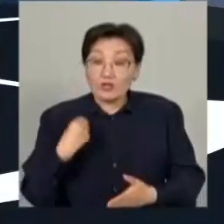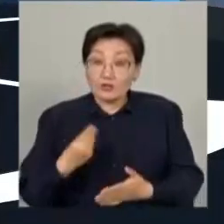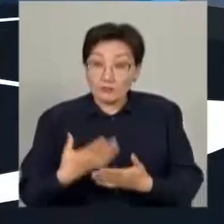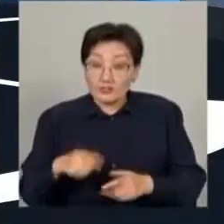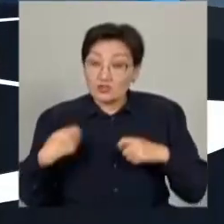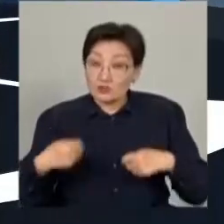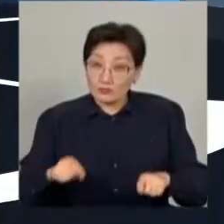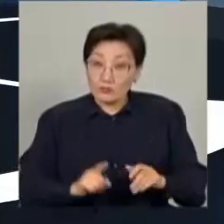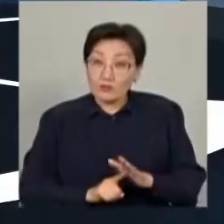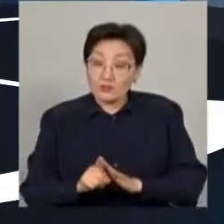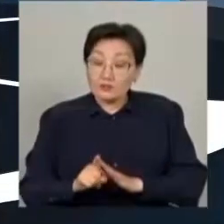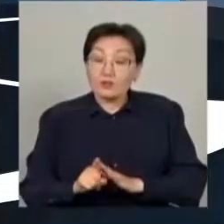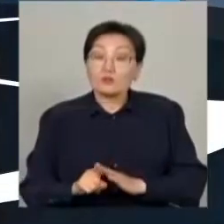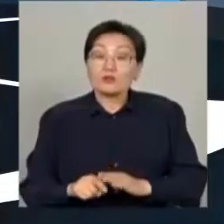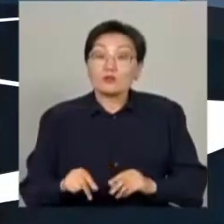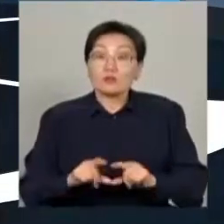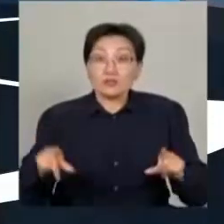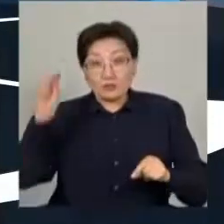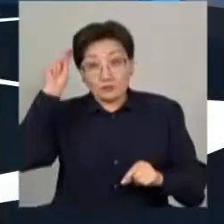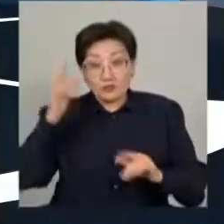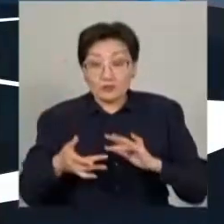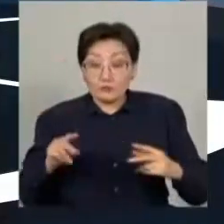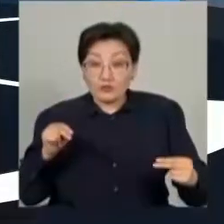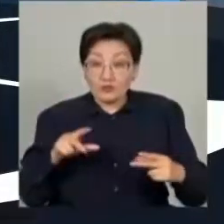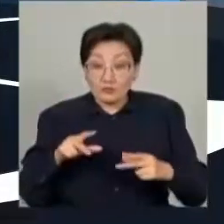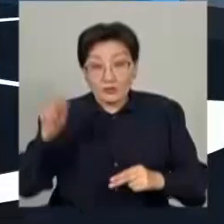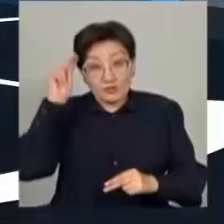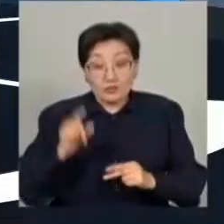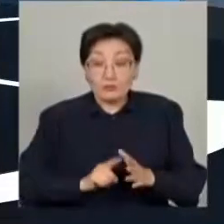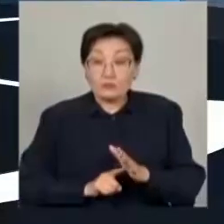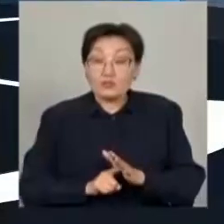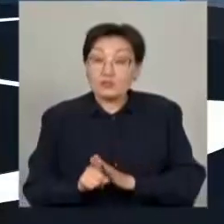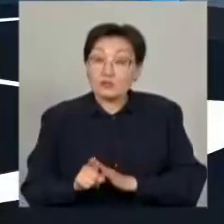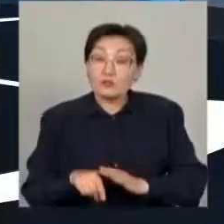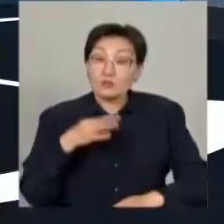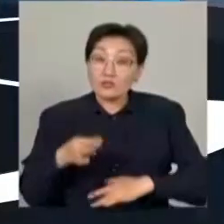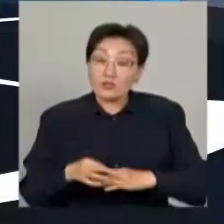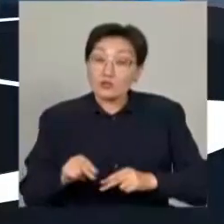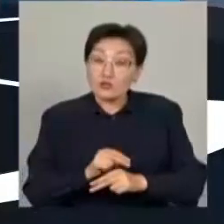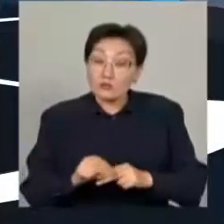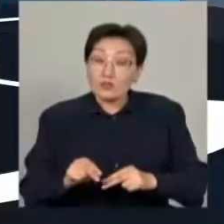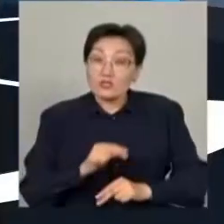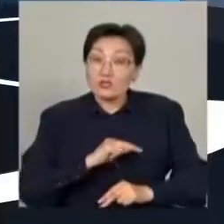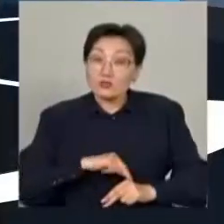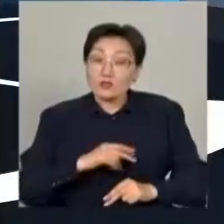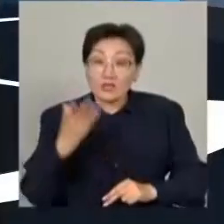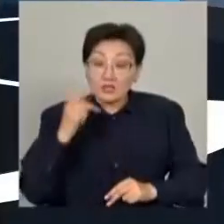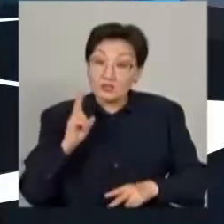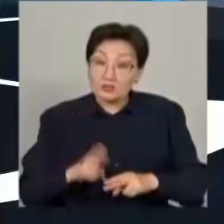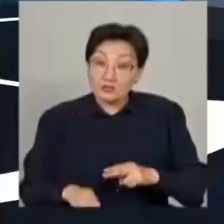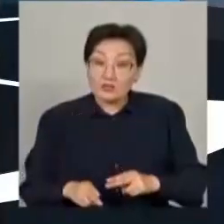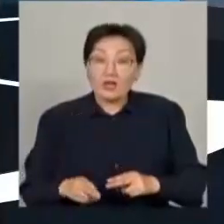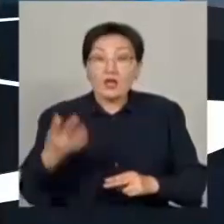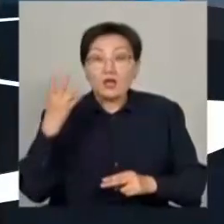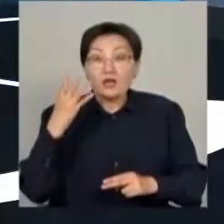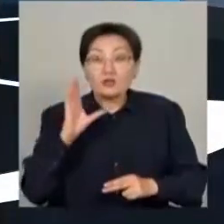қымбаттатып жіберіпті. Қаладағы оқу орындары қашықтан оқуға көшкен. Ал жауаптылар жөндеу жұмыстарының қашан аяқталатынын, судың